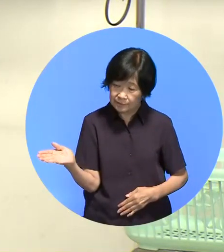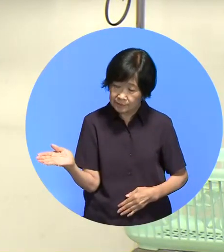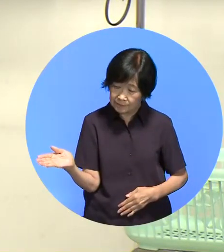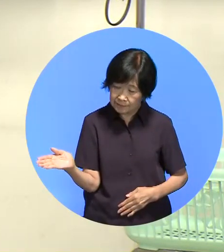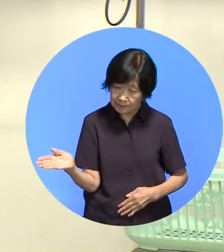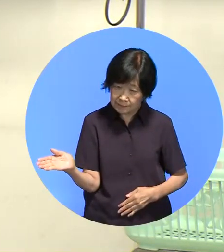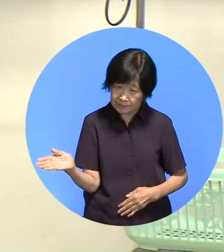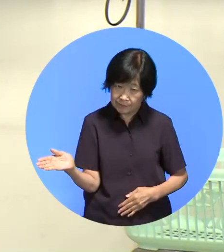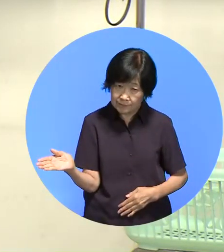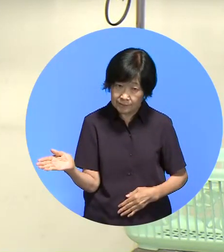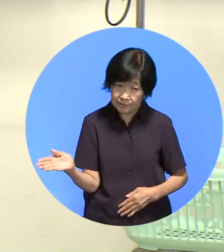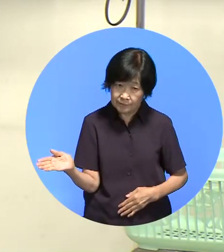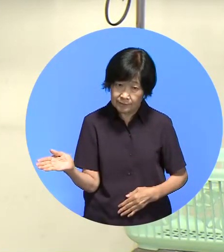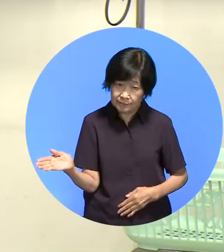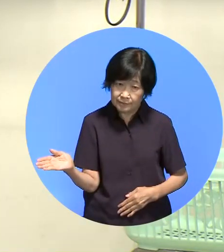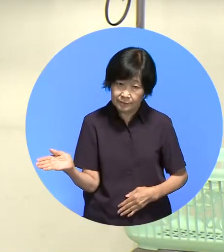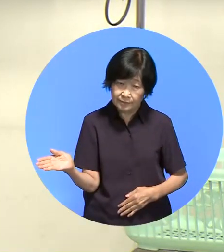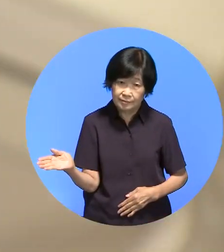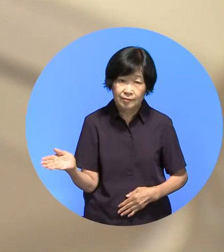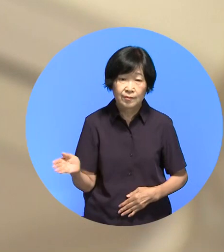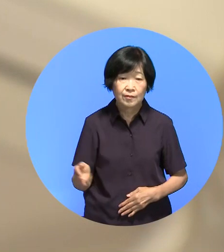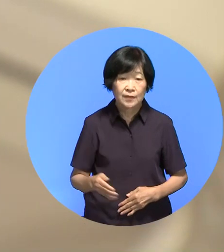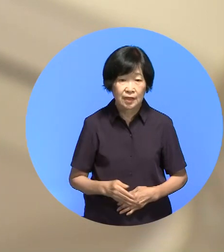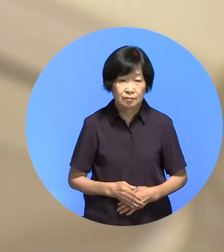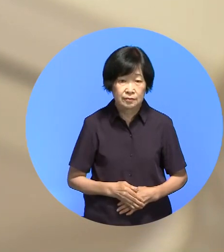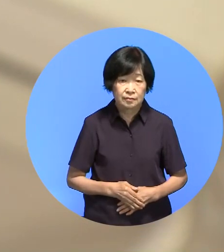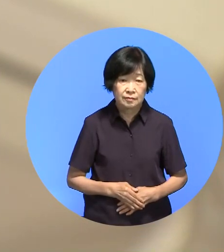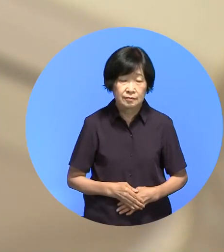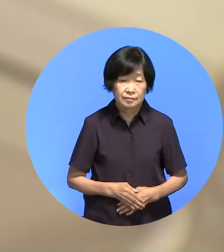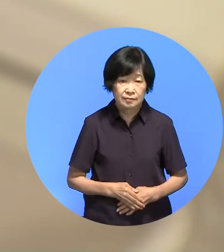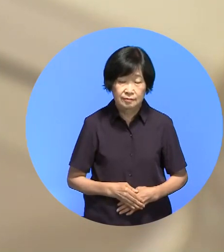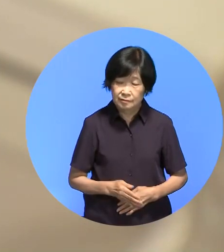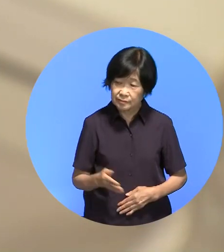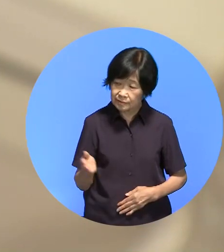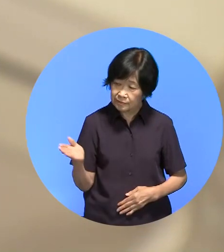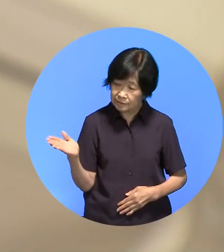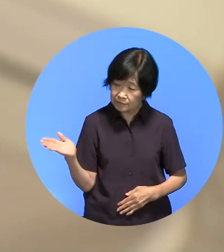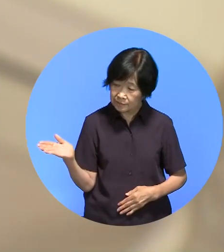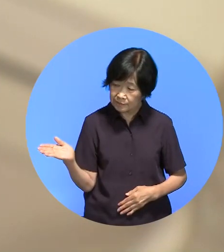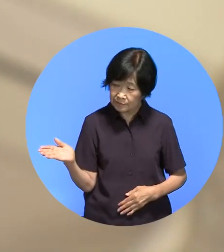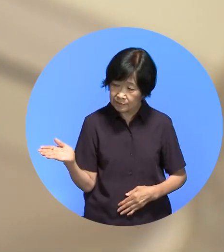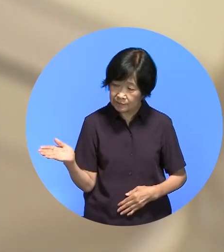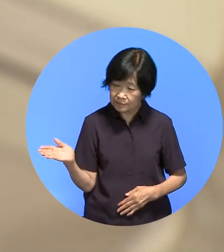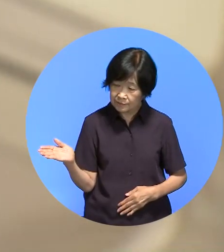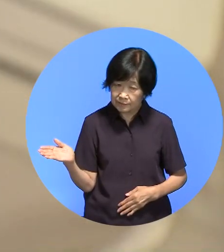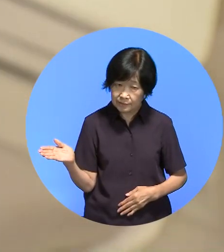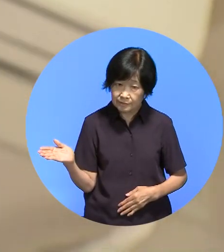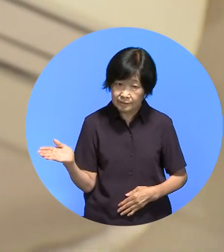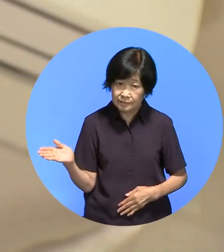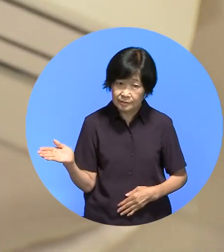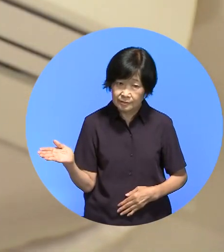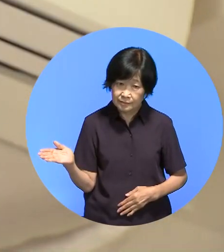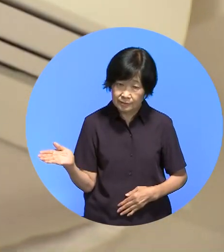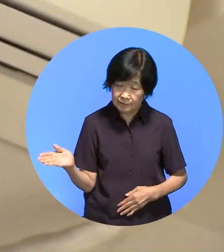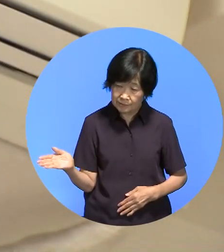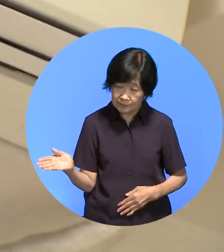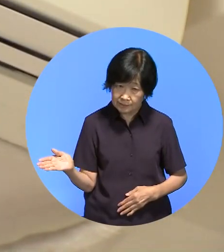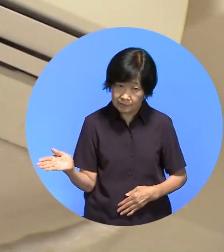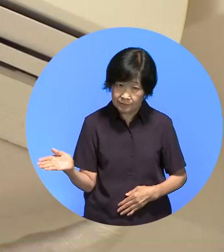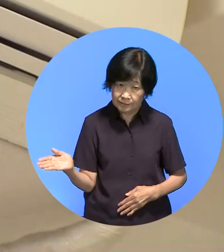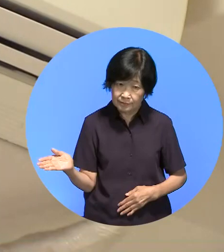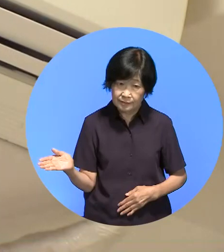しや熱を防ぐこと、我慢をせずに冷房や扇風機を使って温度調整すること